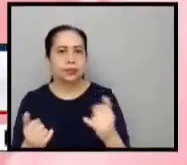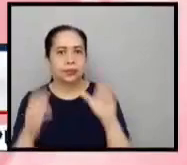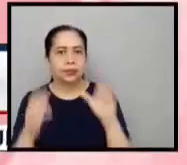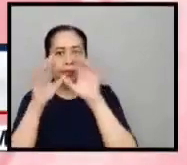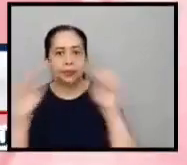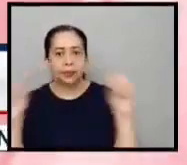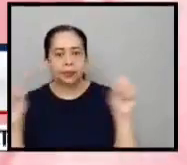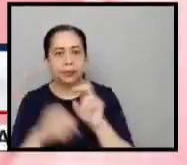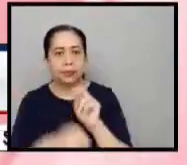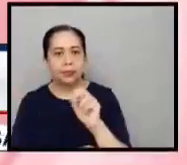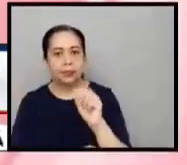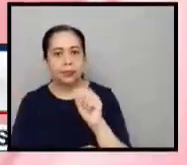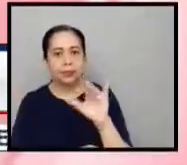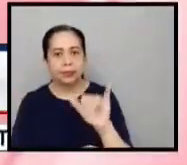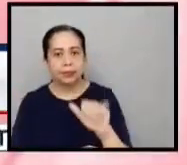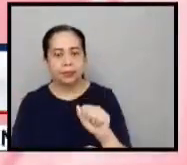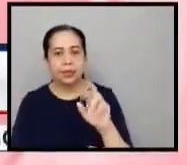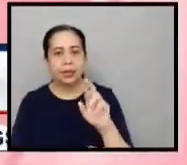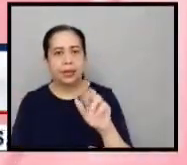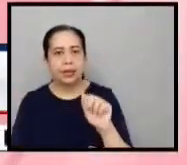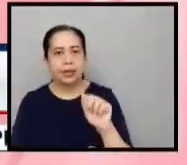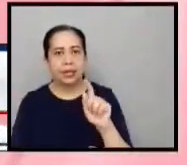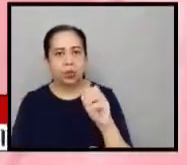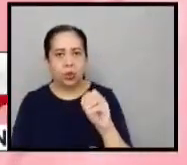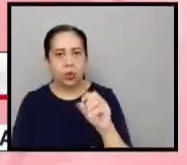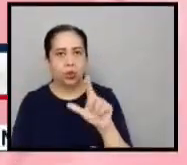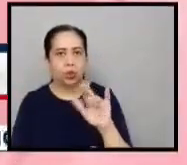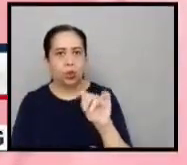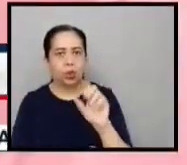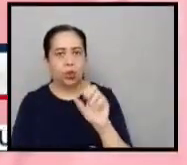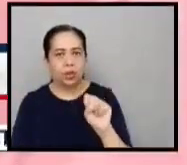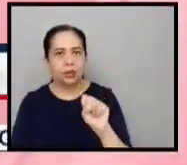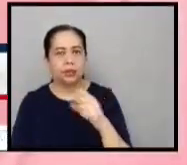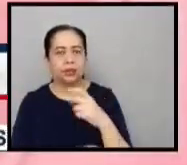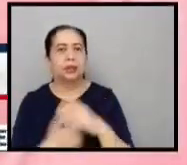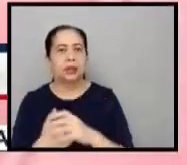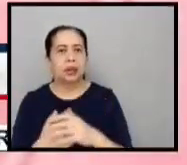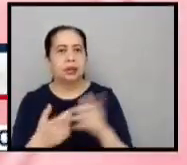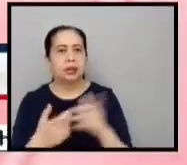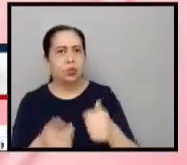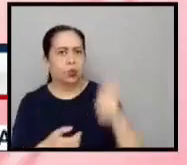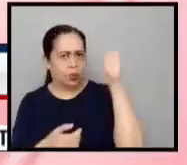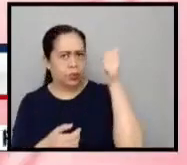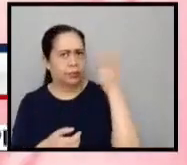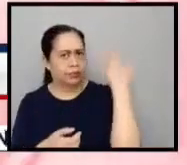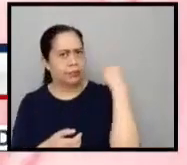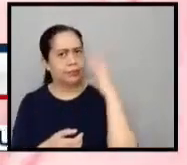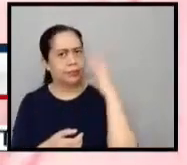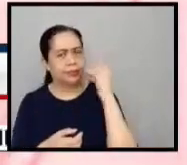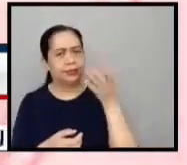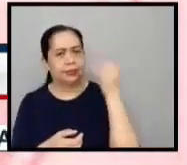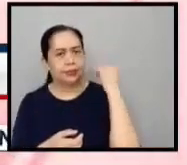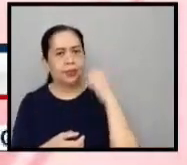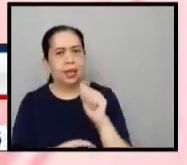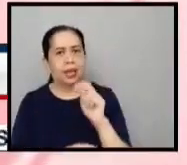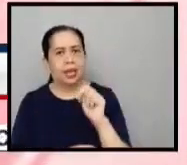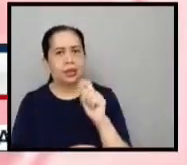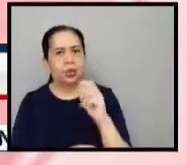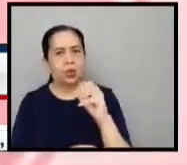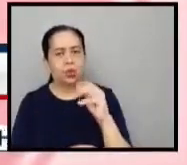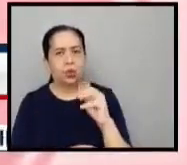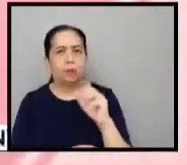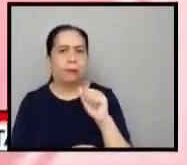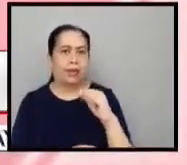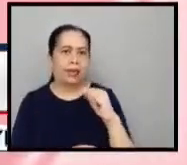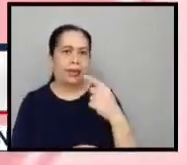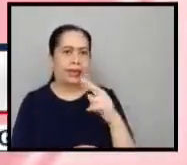NAMSIA, si Renato Lucas, who is cellist, siya rin po isa sa winners. And meron pa po si Antonio Maige na flutist. So marami